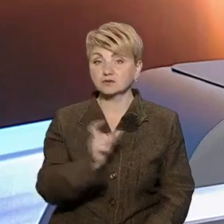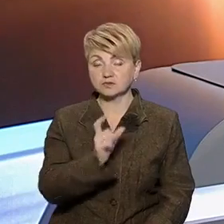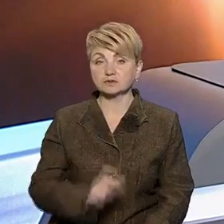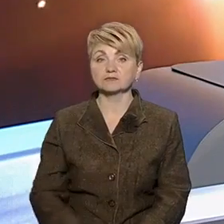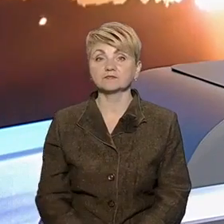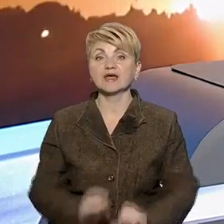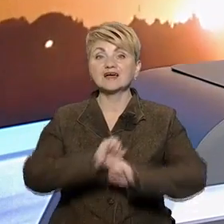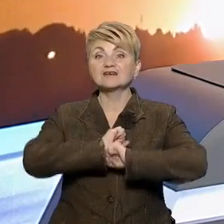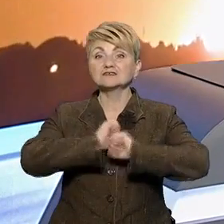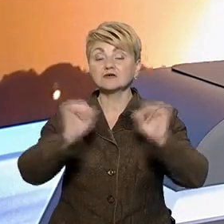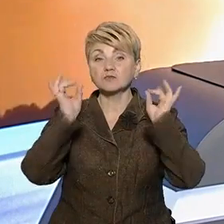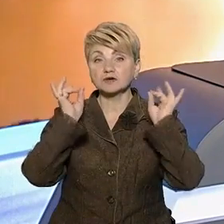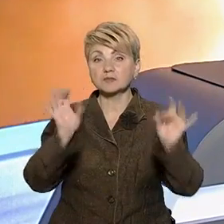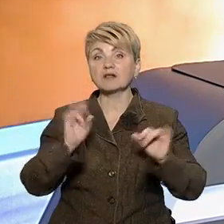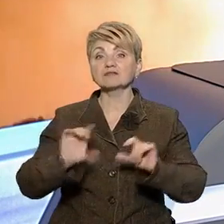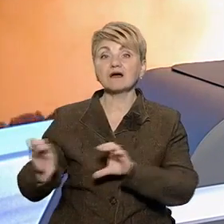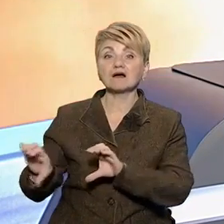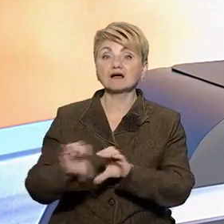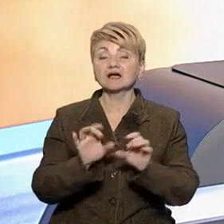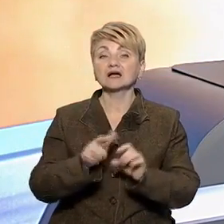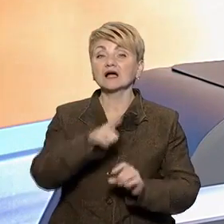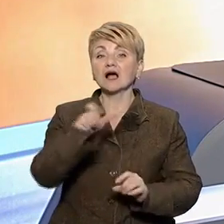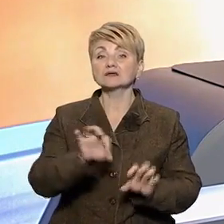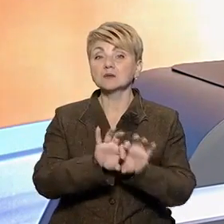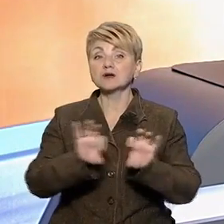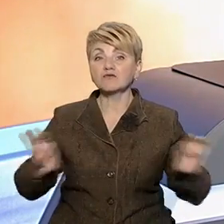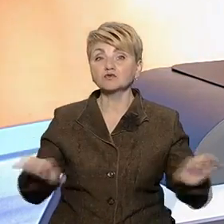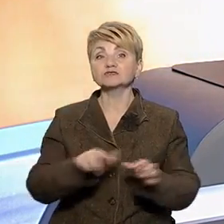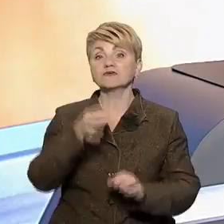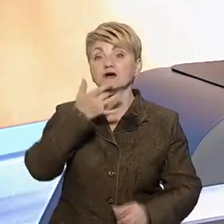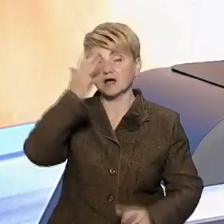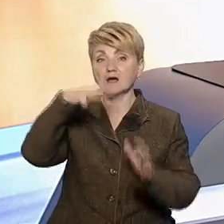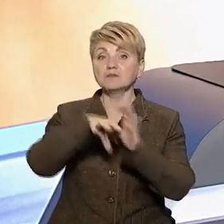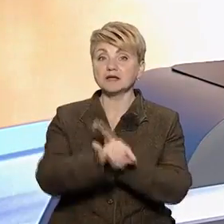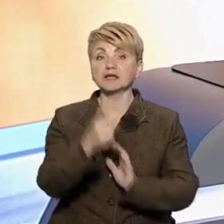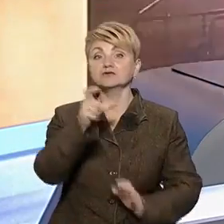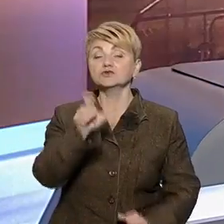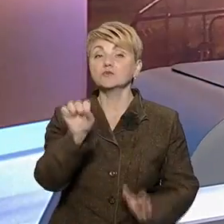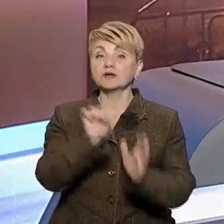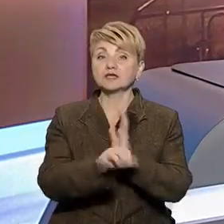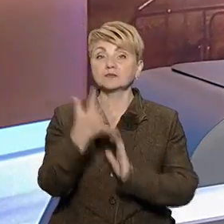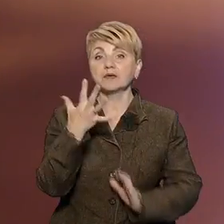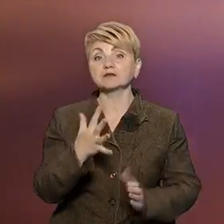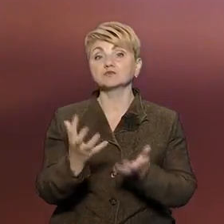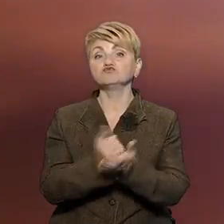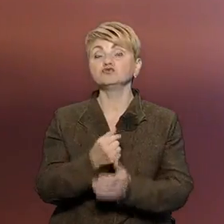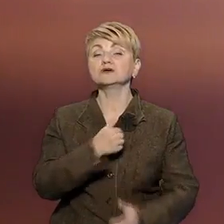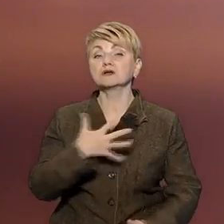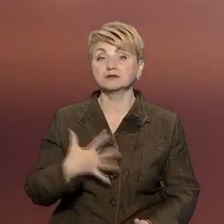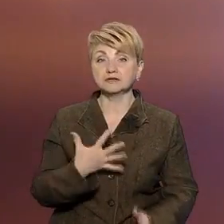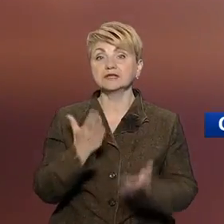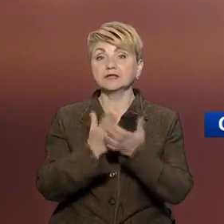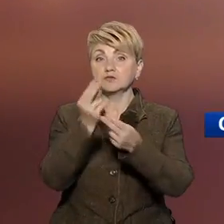взрыв прогремел на газопроводе американского штата кентукки один человек погиб 5 получили ранения есть пропавшие без вести после